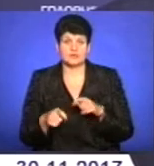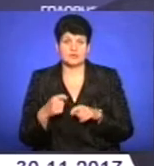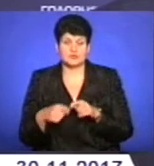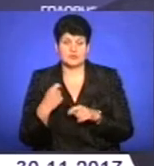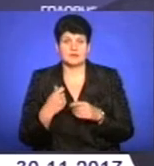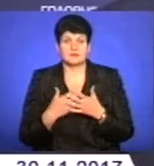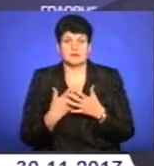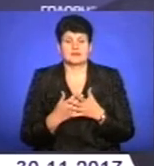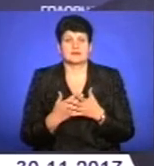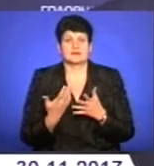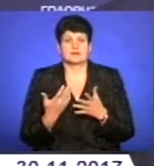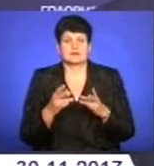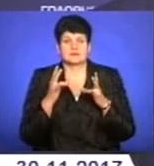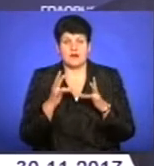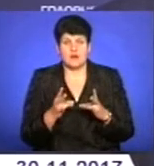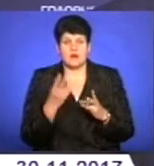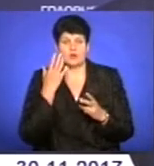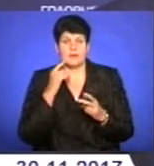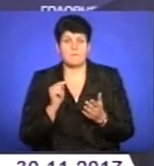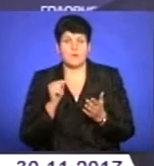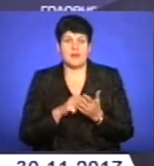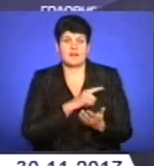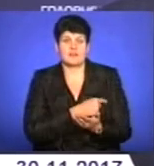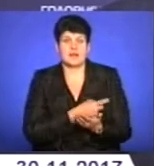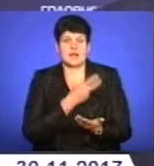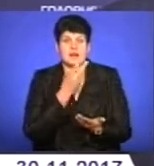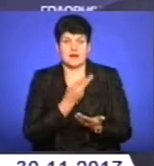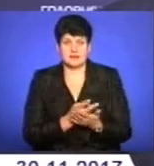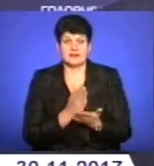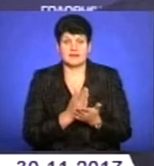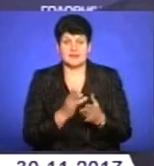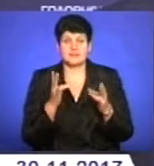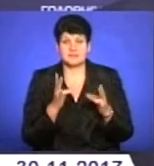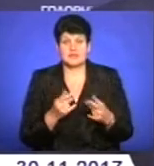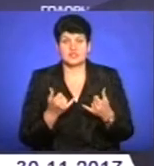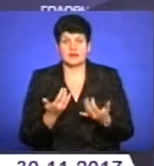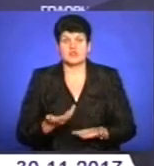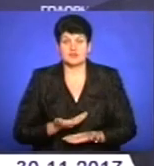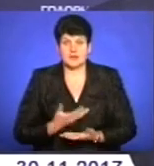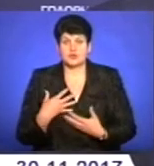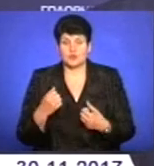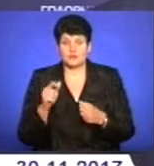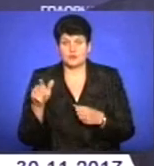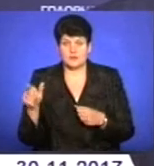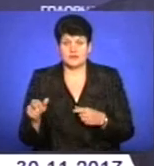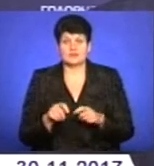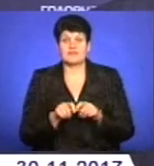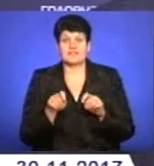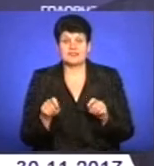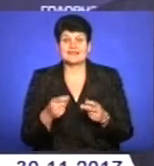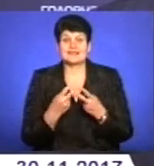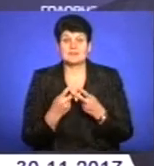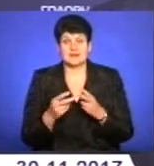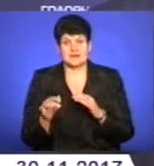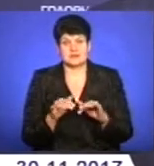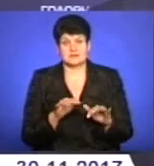відкрита черепно-мозкова травма або інші травми, які є небезпечними для життя і здоров'я людини, в такому випадку порушується кримінальне